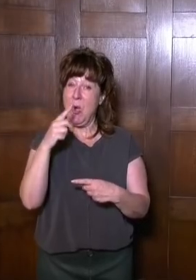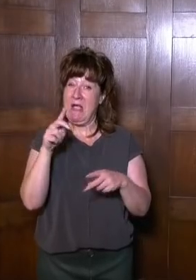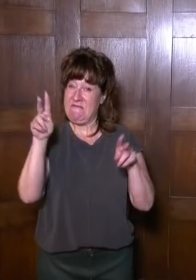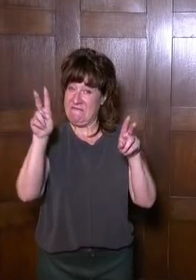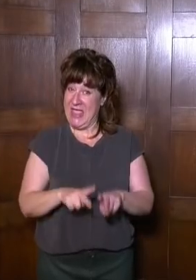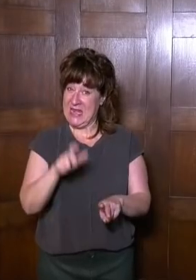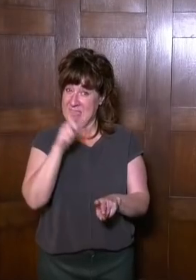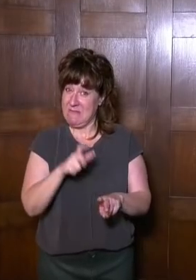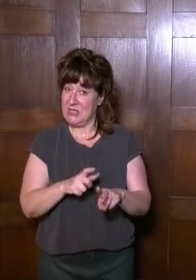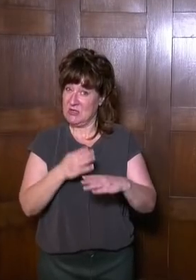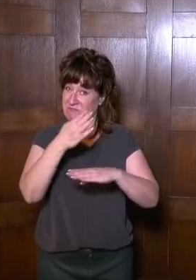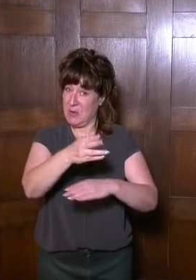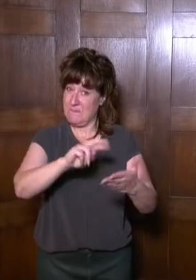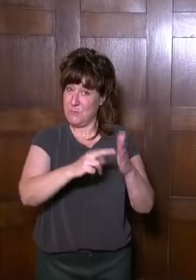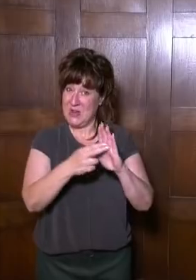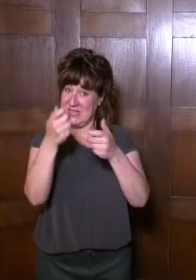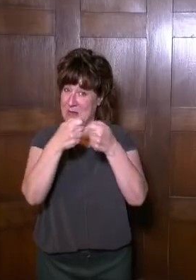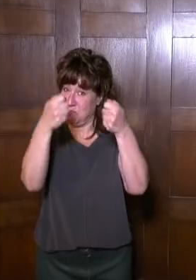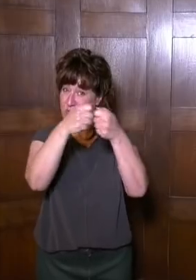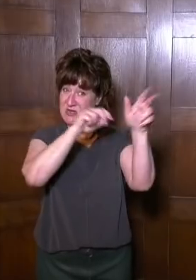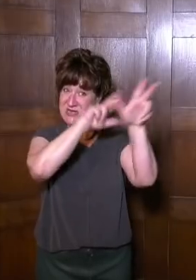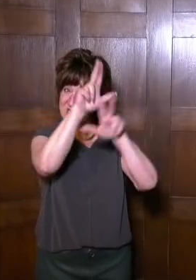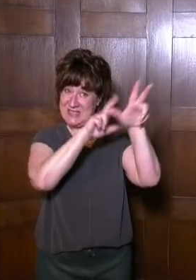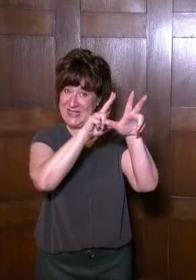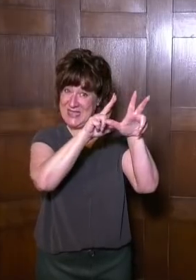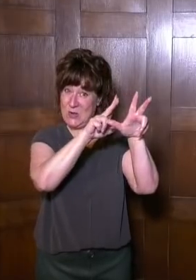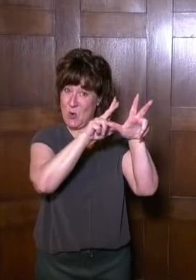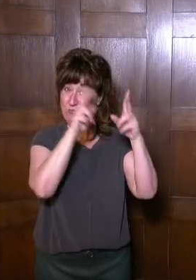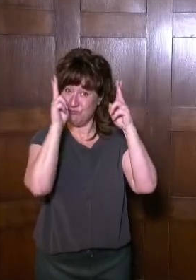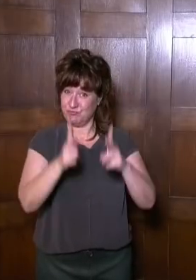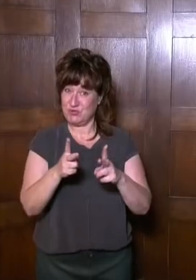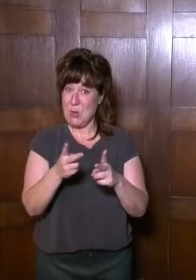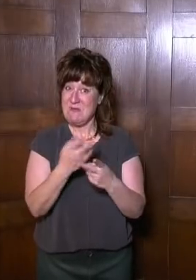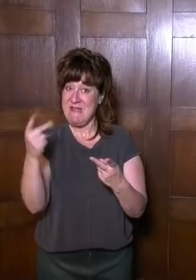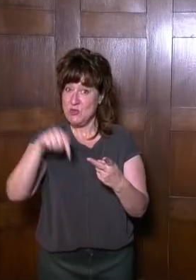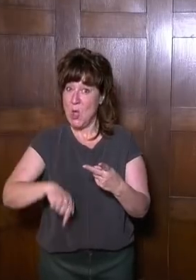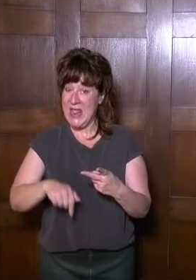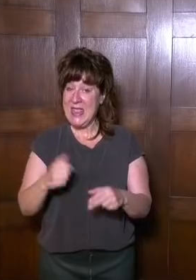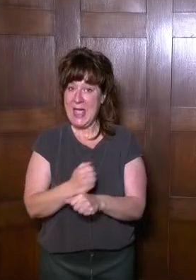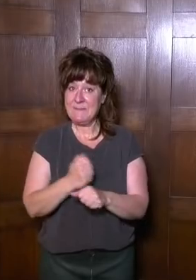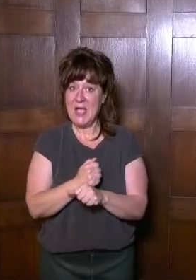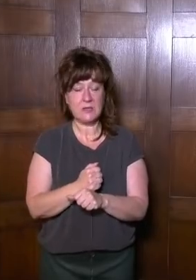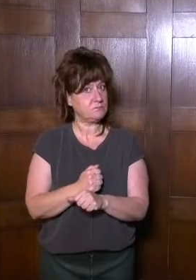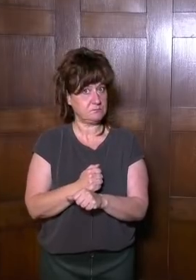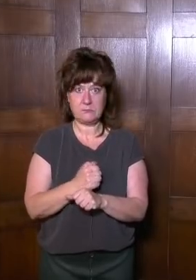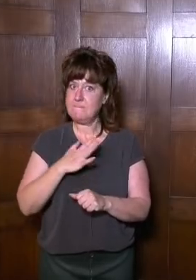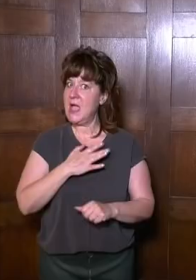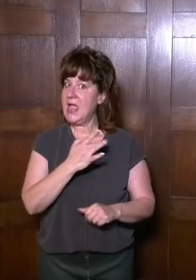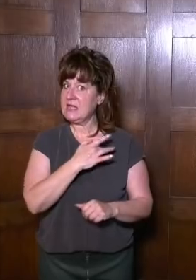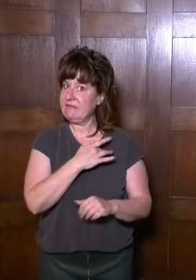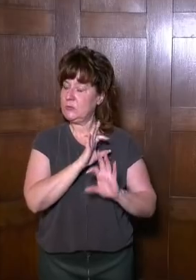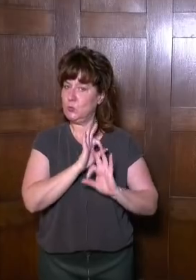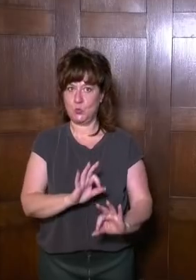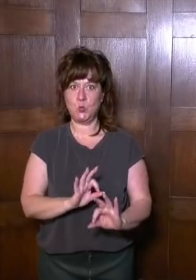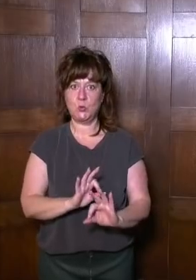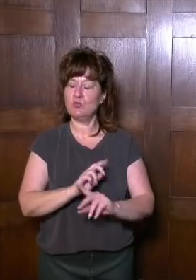Bundesregierung und die dann bestimmen, was hier passiert, das kann ich mit gutem Gewissen ausräumen. Es